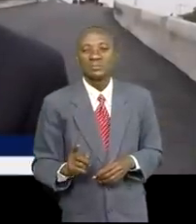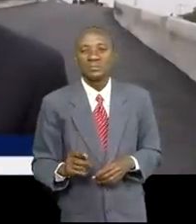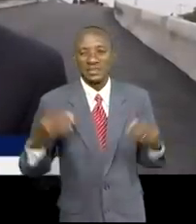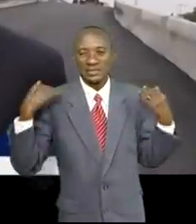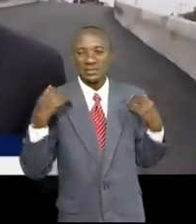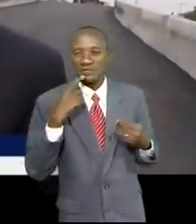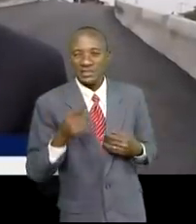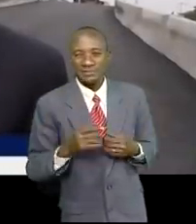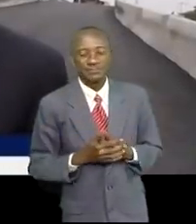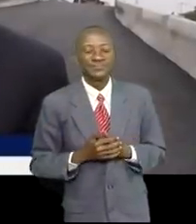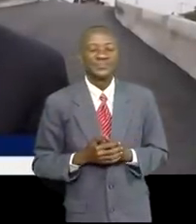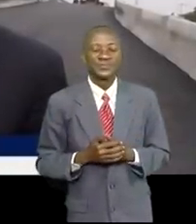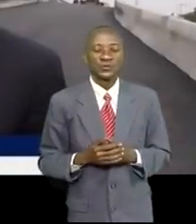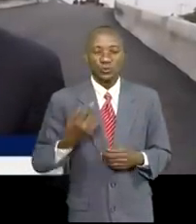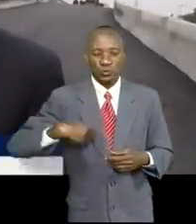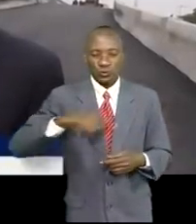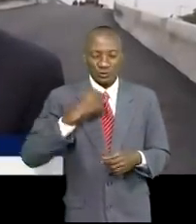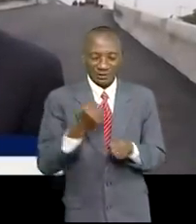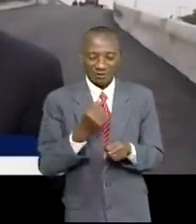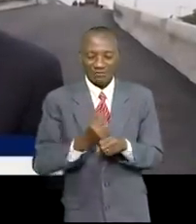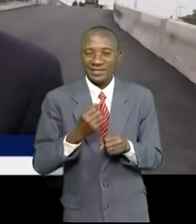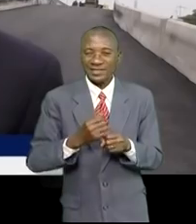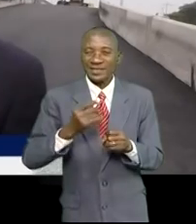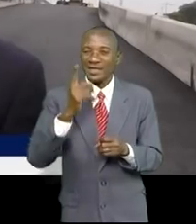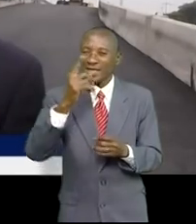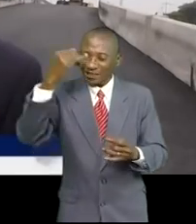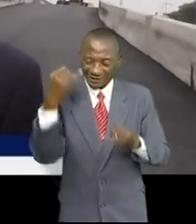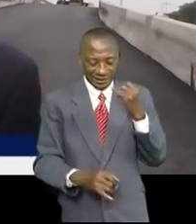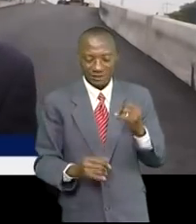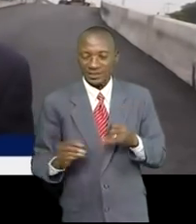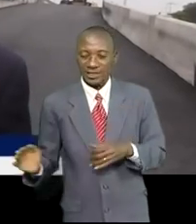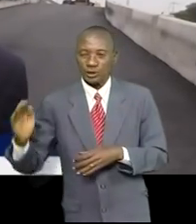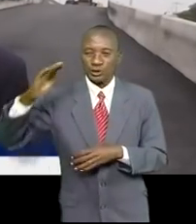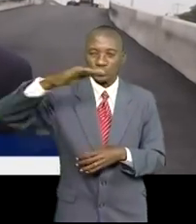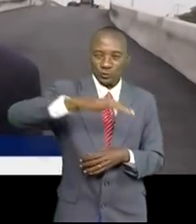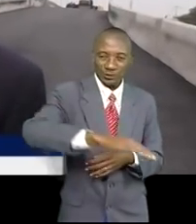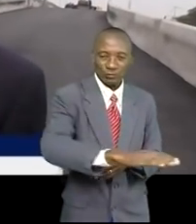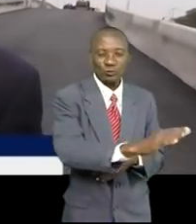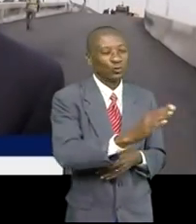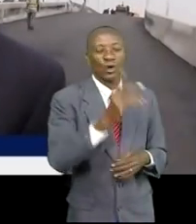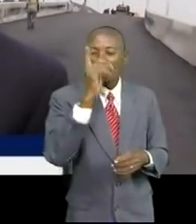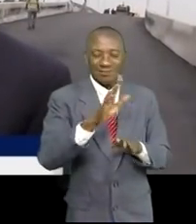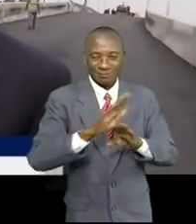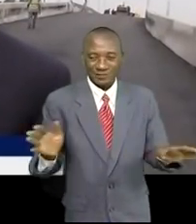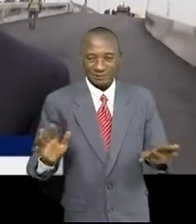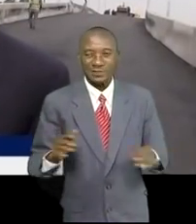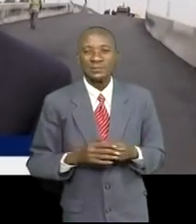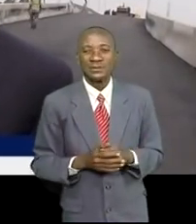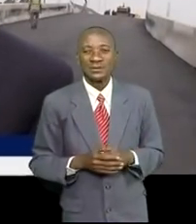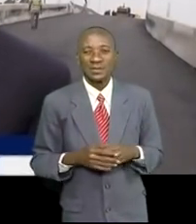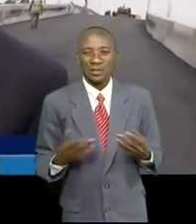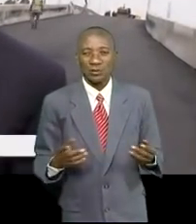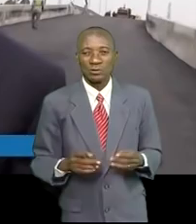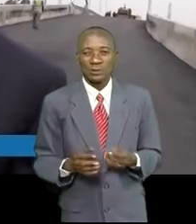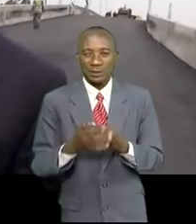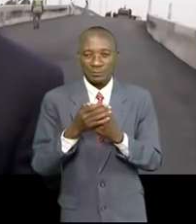les dernières sautes de moutons qui étaient sous la gestion de l'OVD. Et puis il y a le marquage qui doit être fait. Les poteaux vont arriver, on